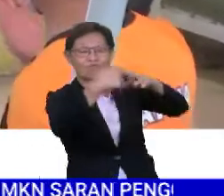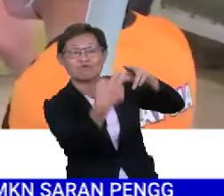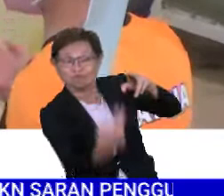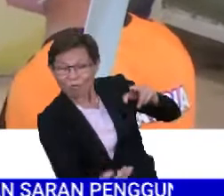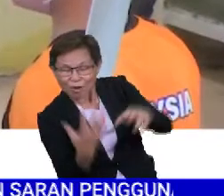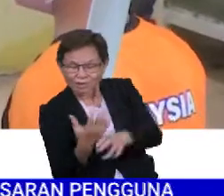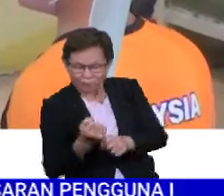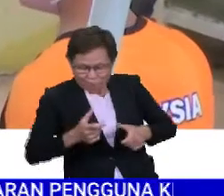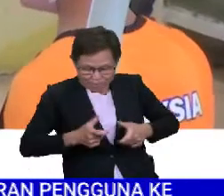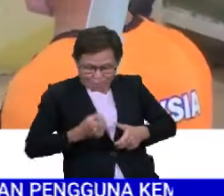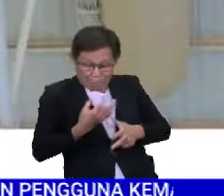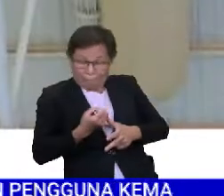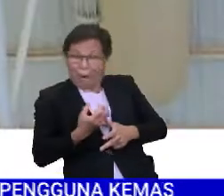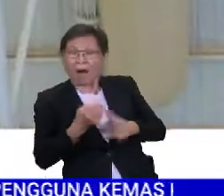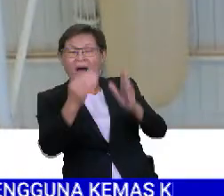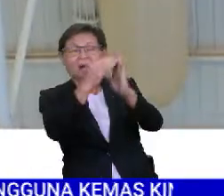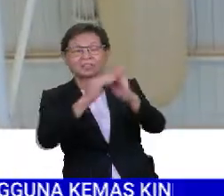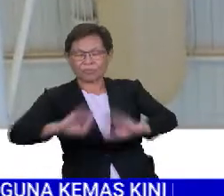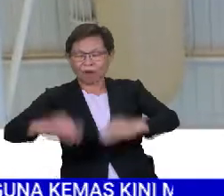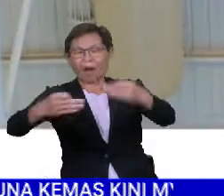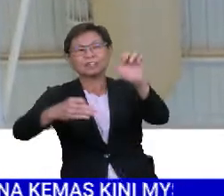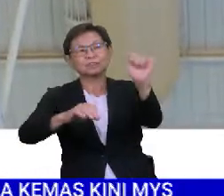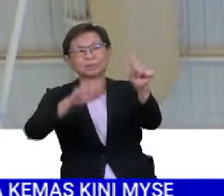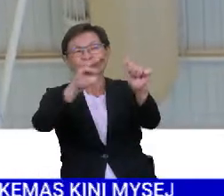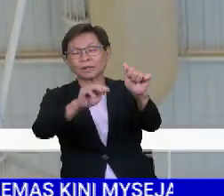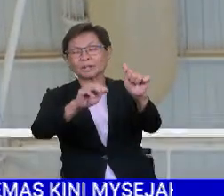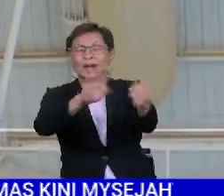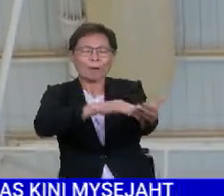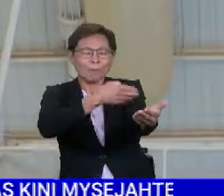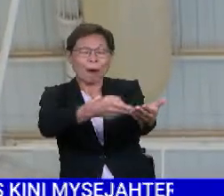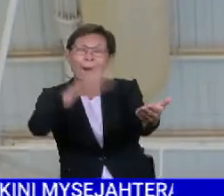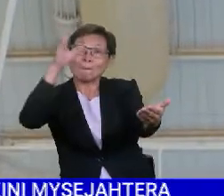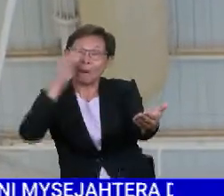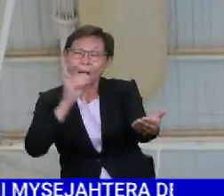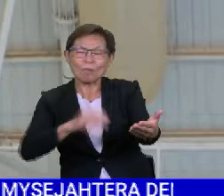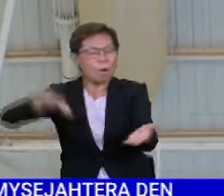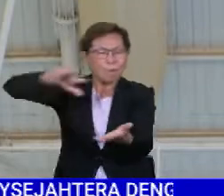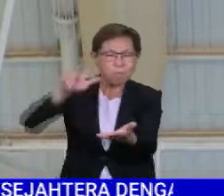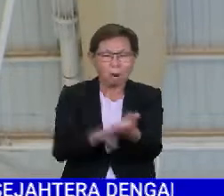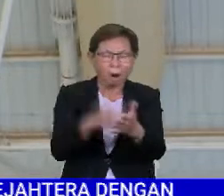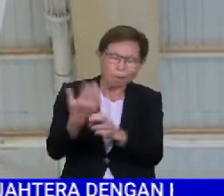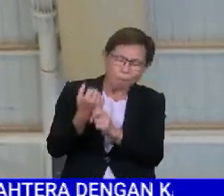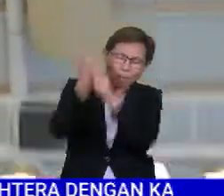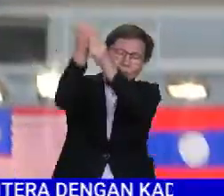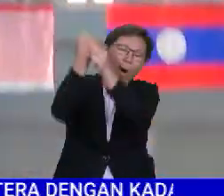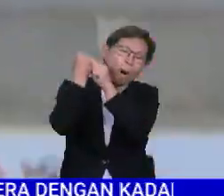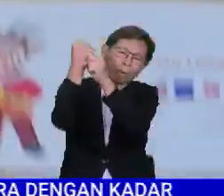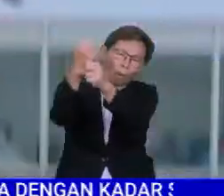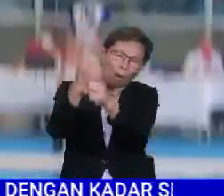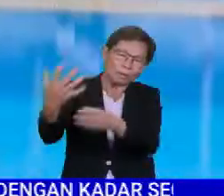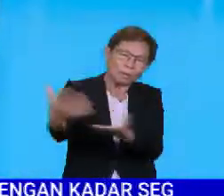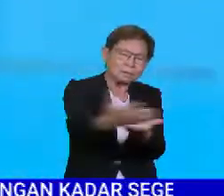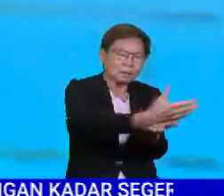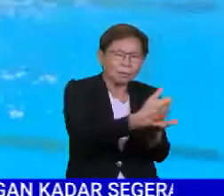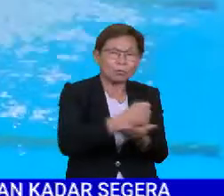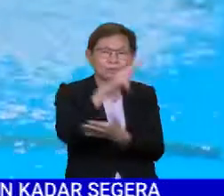apabila meraih pingat emas menerusi acara akhir 10 meter seirama lelaki. Mereka mengesahkan kemenangan selepas mengumpul